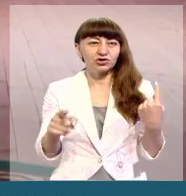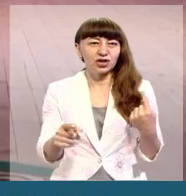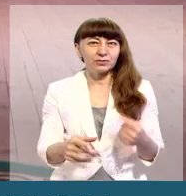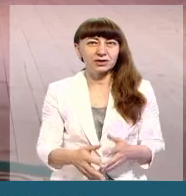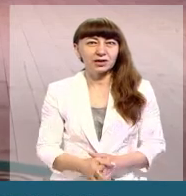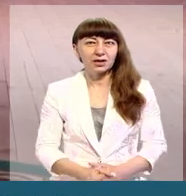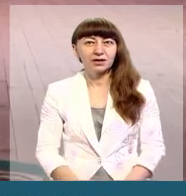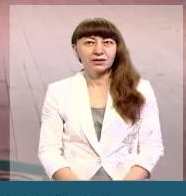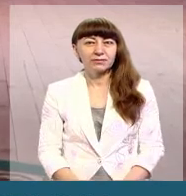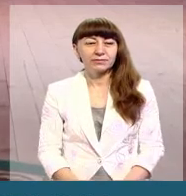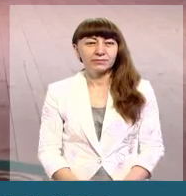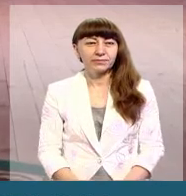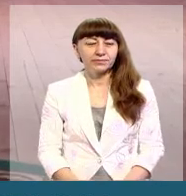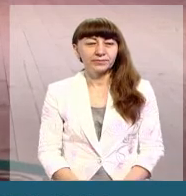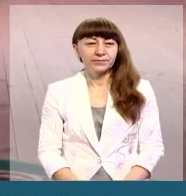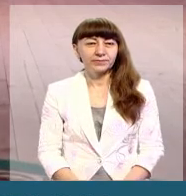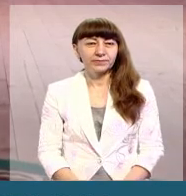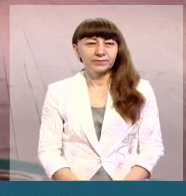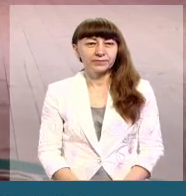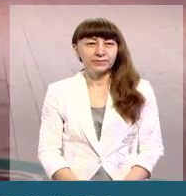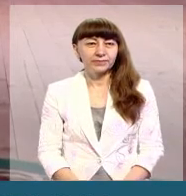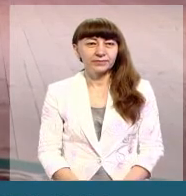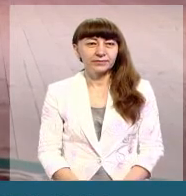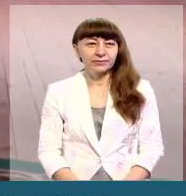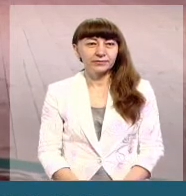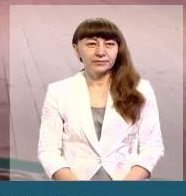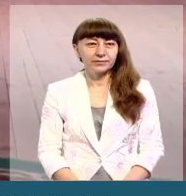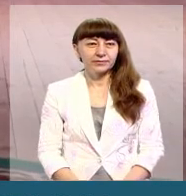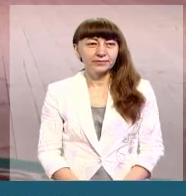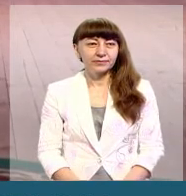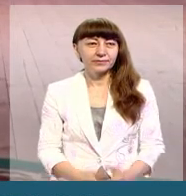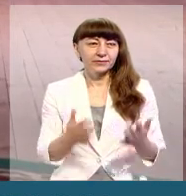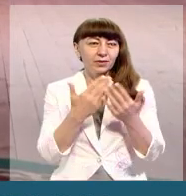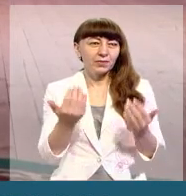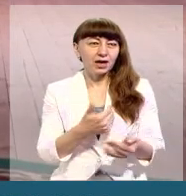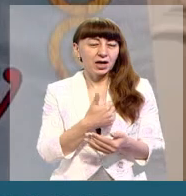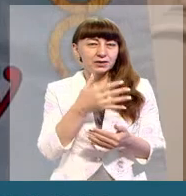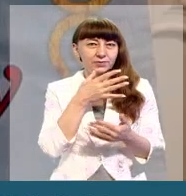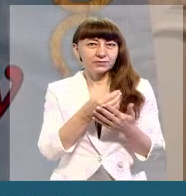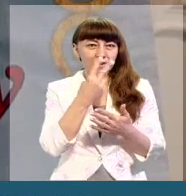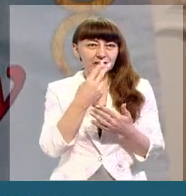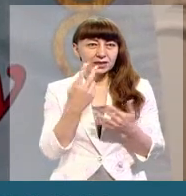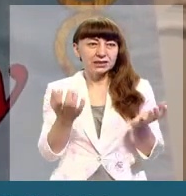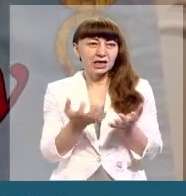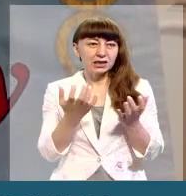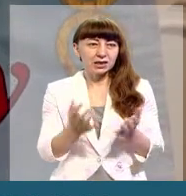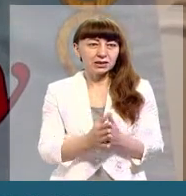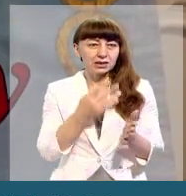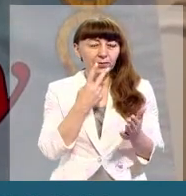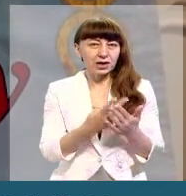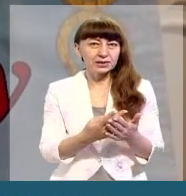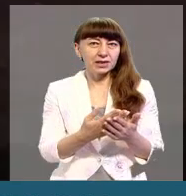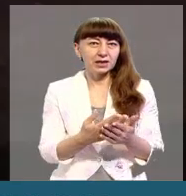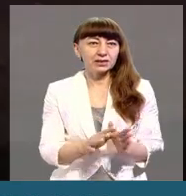мәдениетін, салт-дәстүрлерін көрсетуге, паш етуге, дамытуға жағдай жасап отыр. Бүгінгі таңда барлық